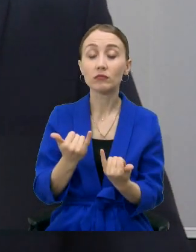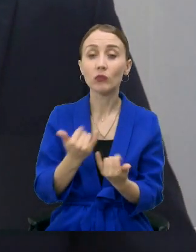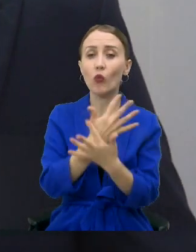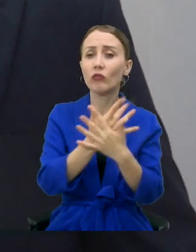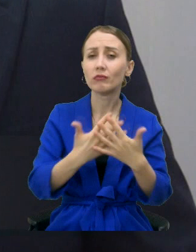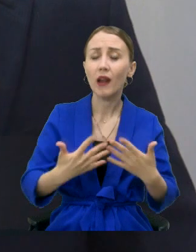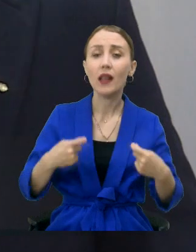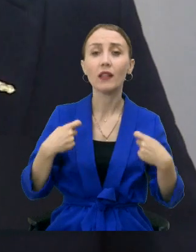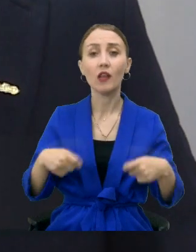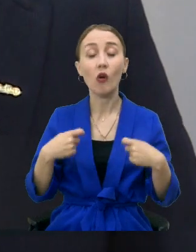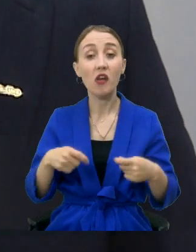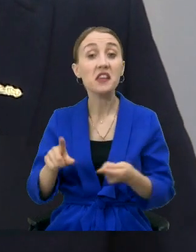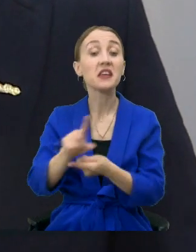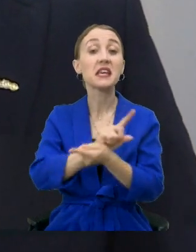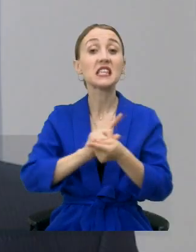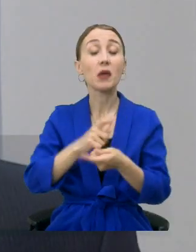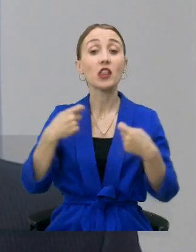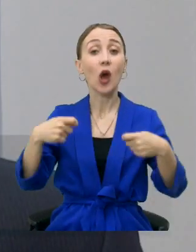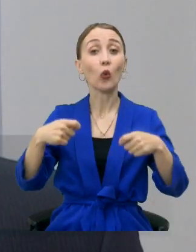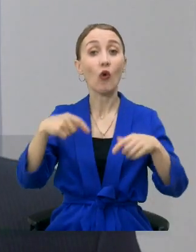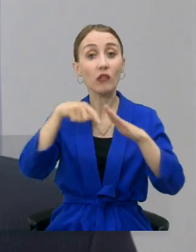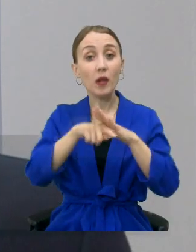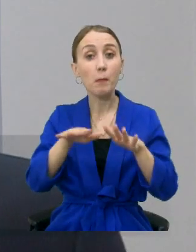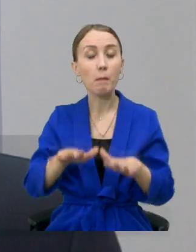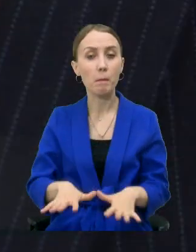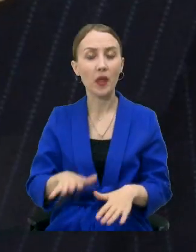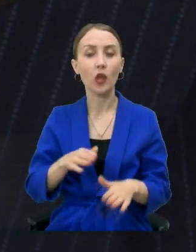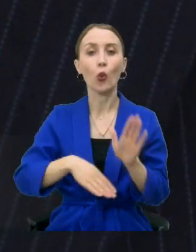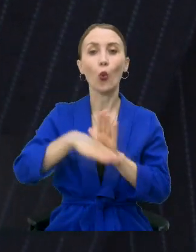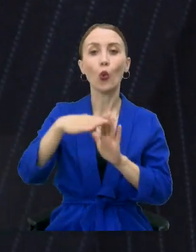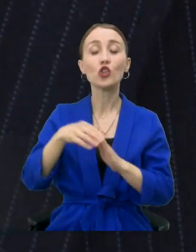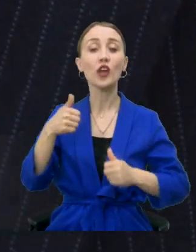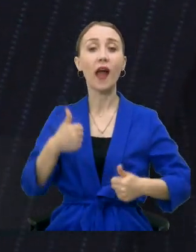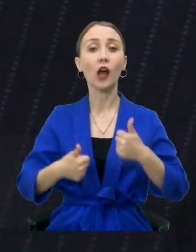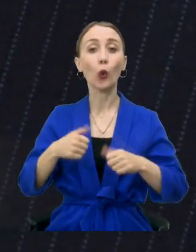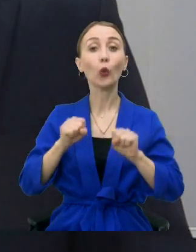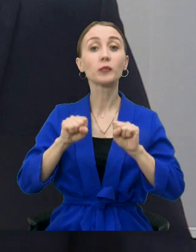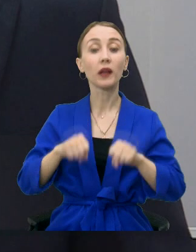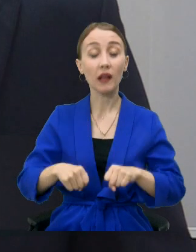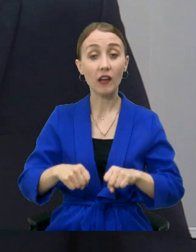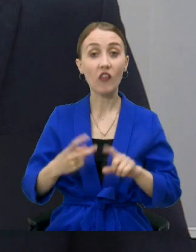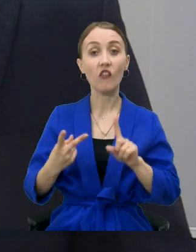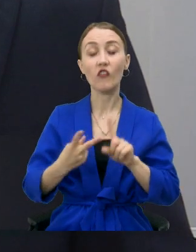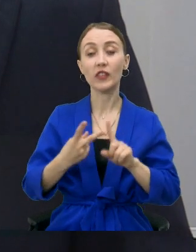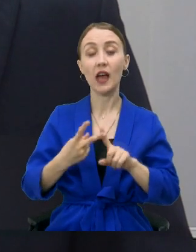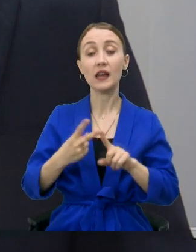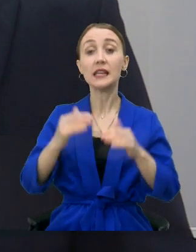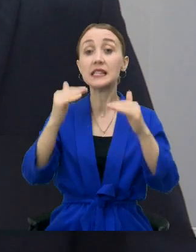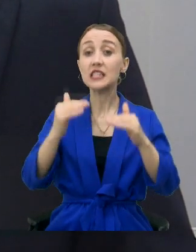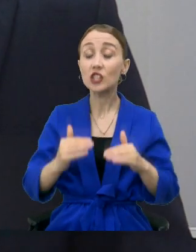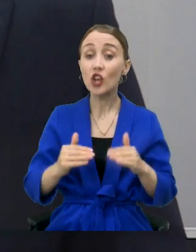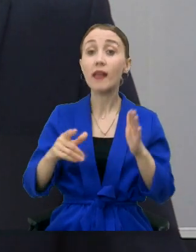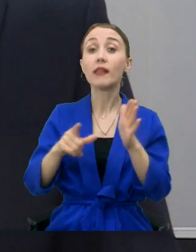ассортимента, модернизацию торговых площадей, а также улучшение конкурентоспособности. Во-вторых, снижение ставки розничного налога приведет